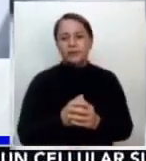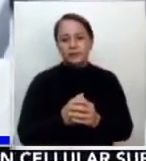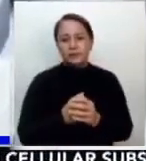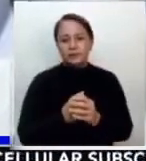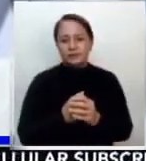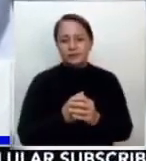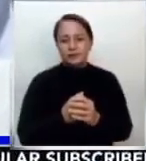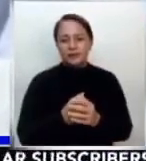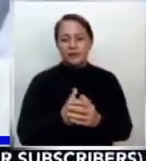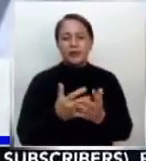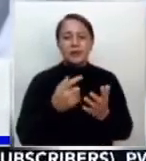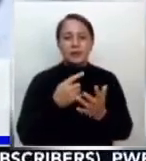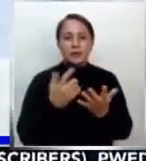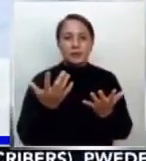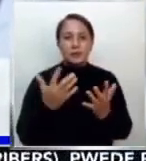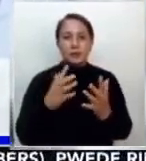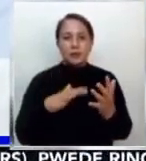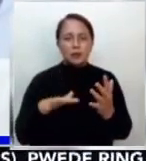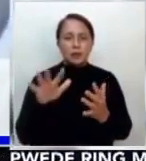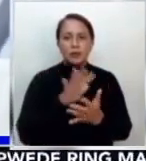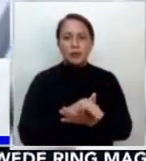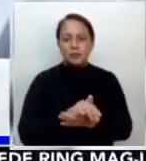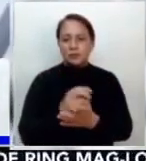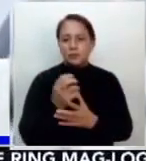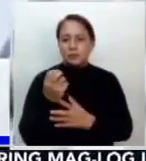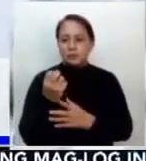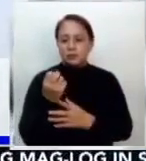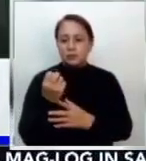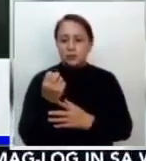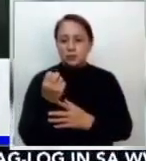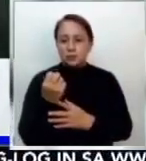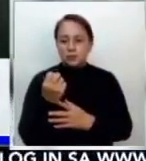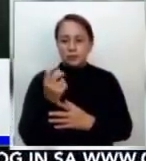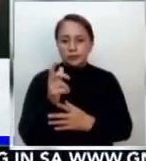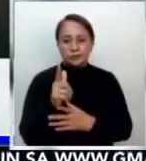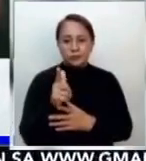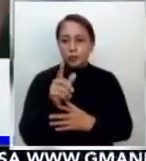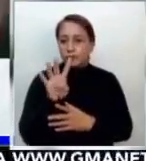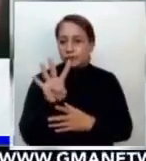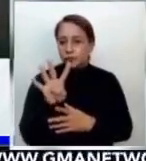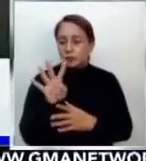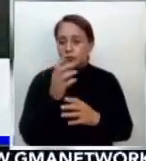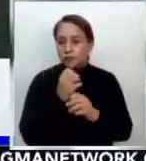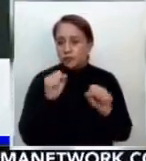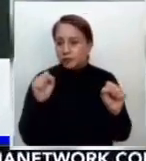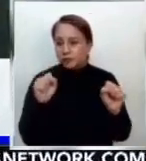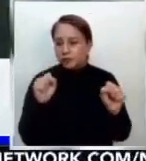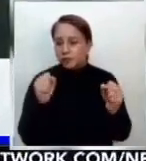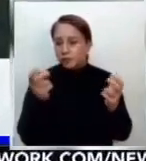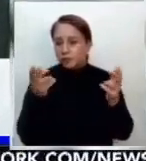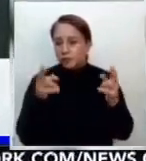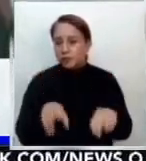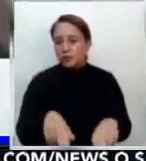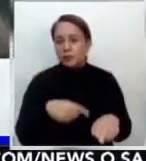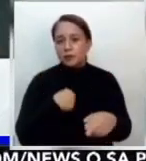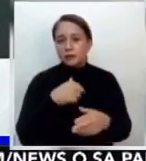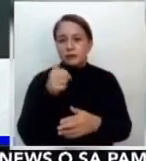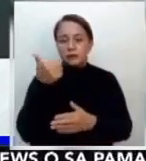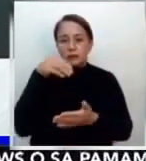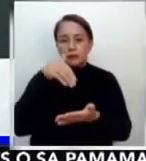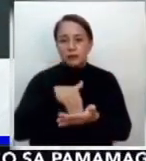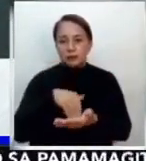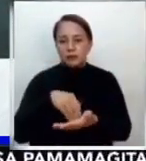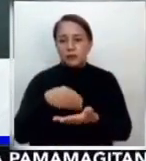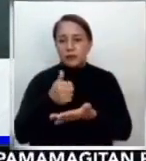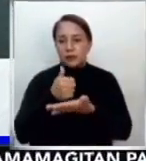Samantala, aabot sa 23 ang nakaligtas sa naturang sakuna. Kanina, namahagi na ng 10,000 pesos na tulong ang